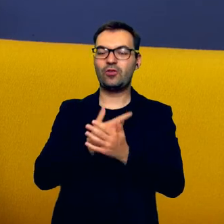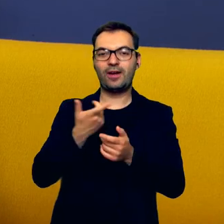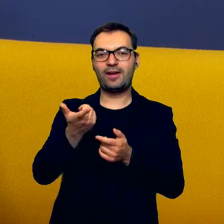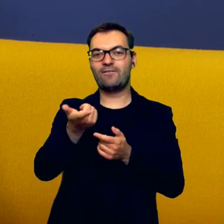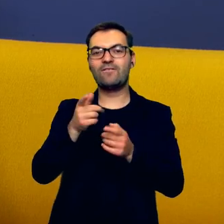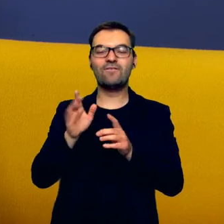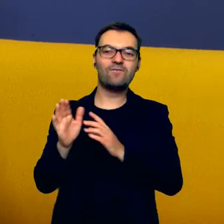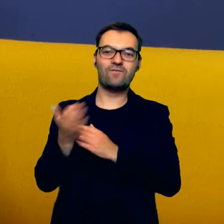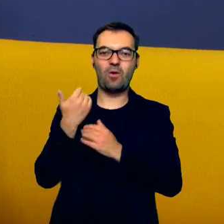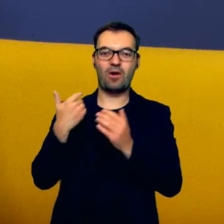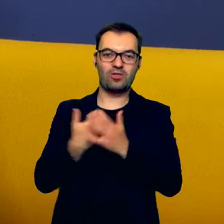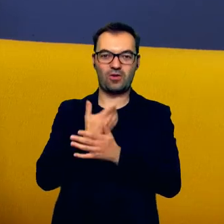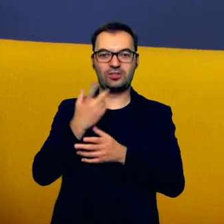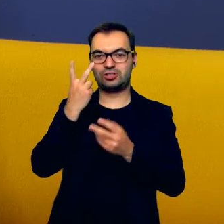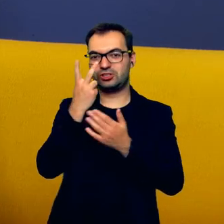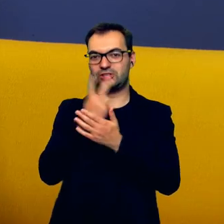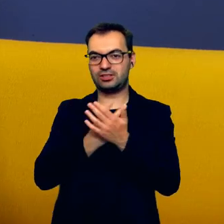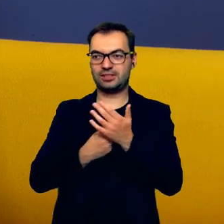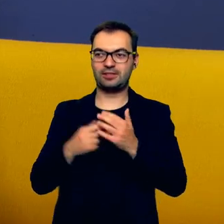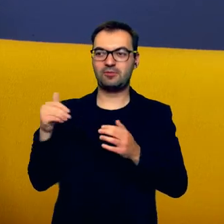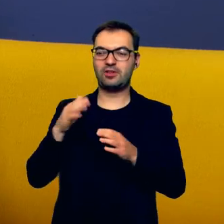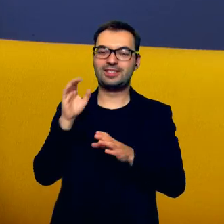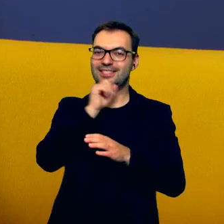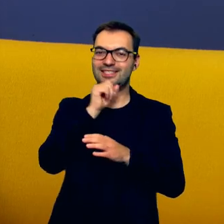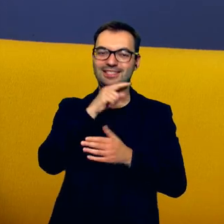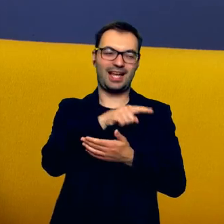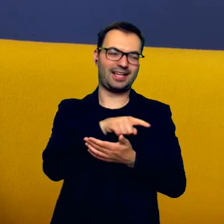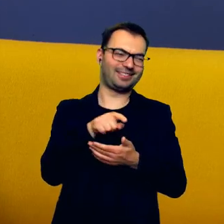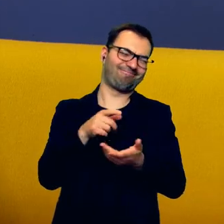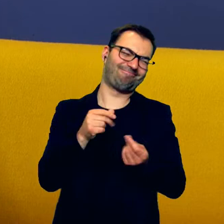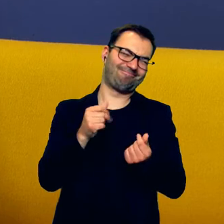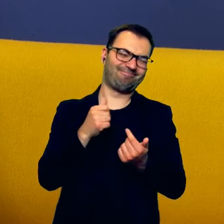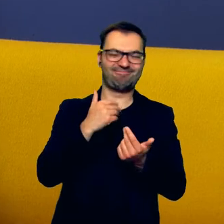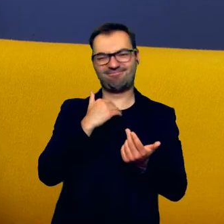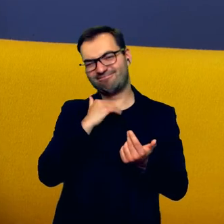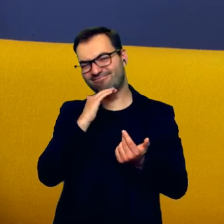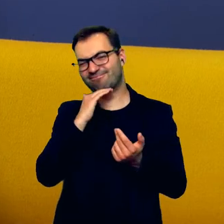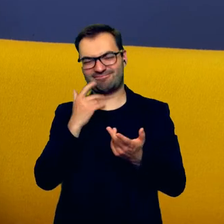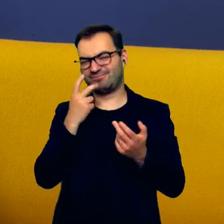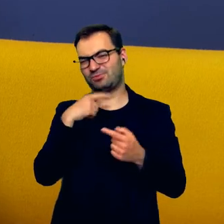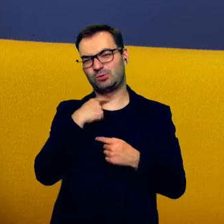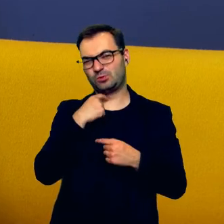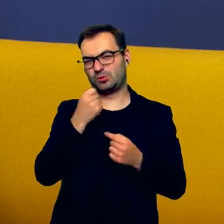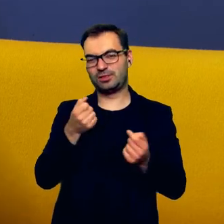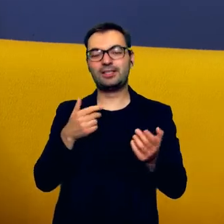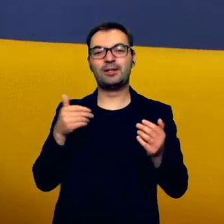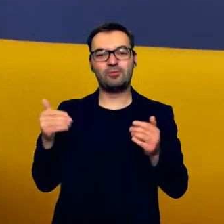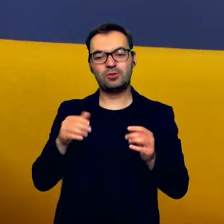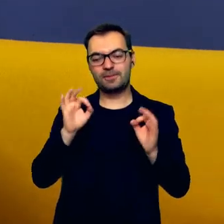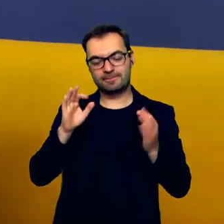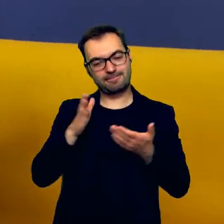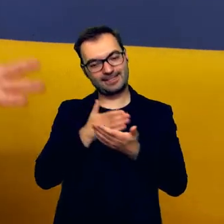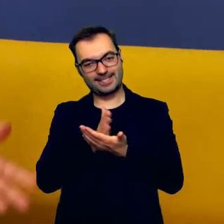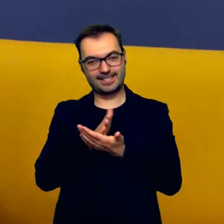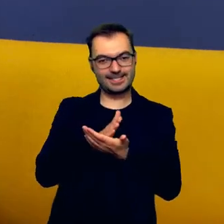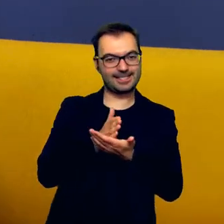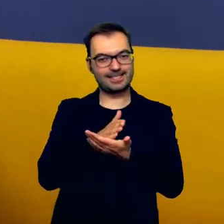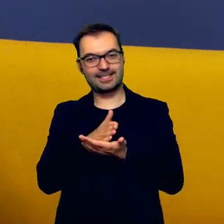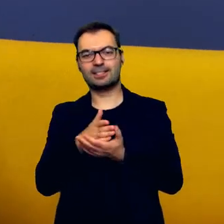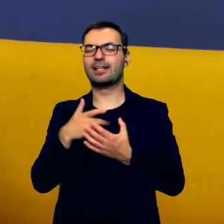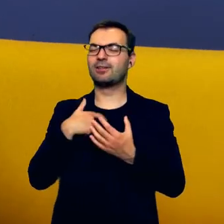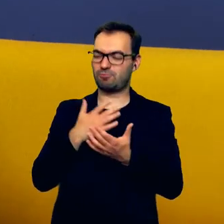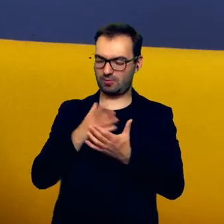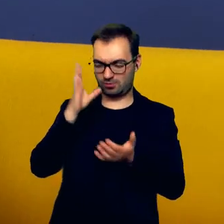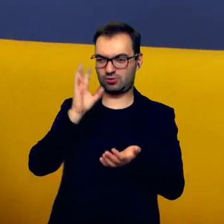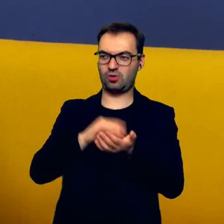przyciągnąć czytelnika, który być może tym starym sztafarzem jest trochę znudzony. I tu trzeba odpowiednio lawirować, ale ja już